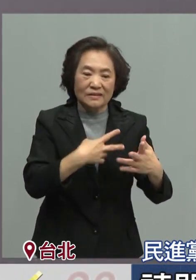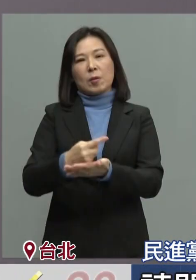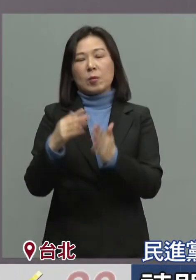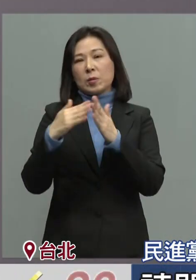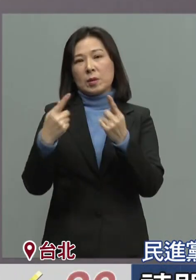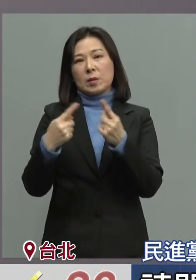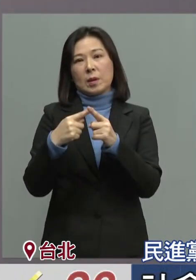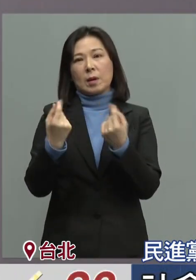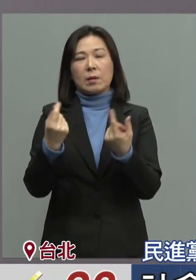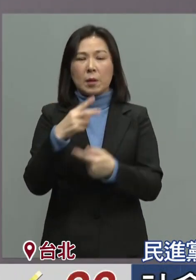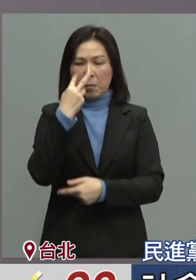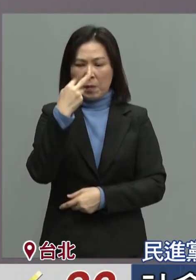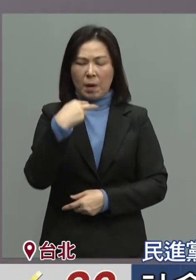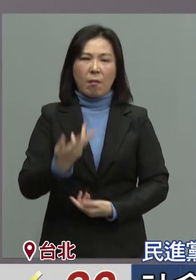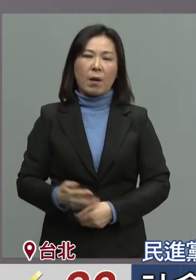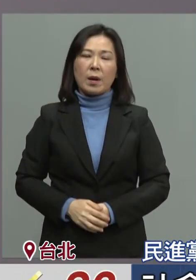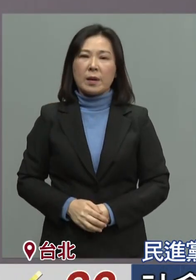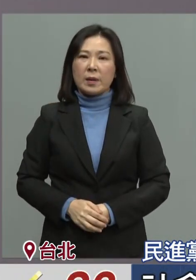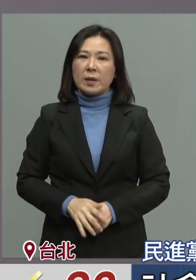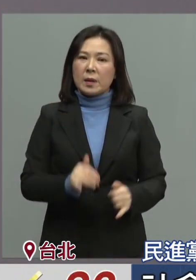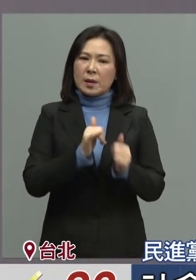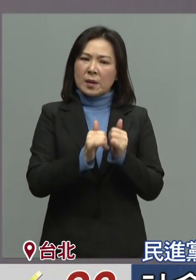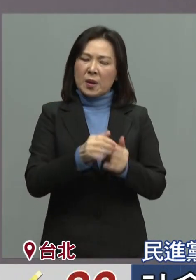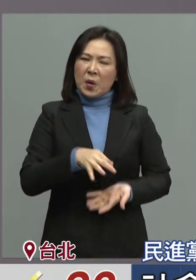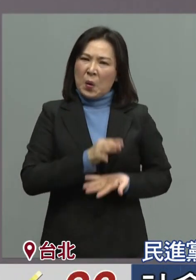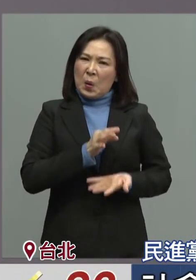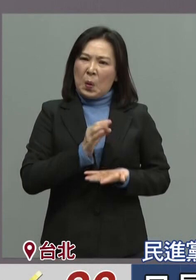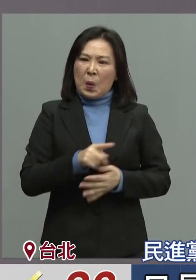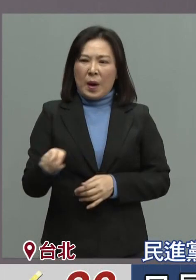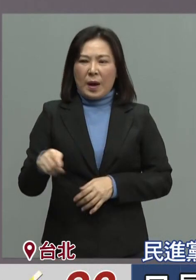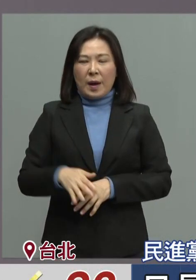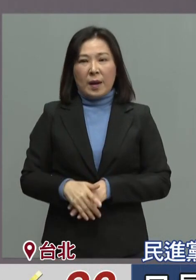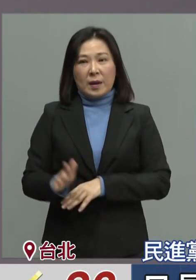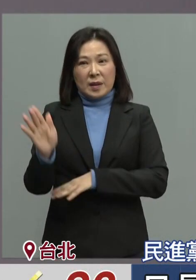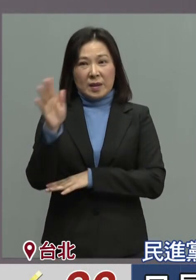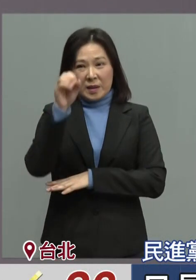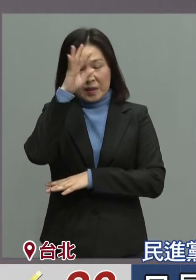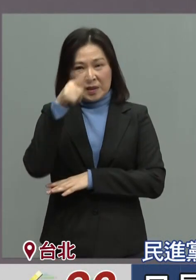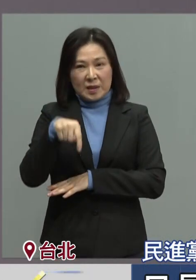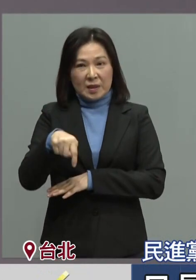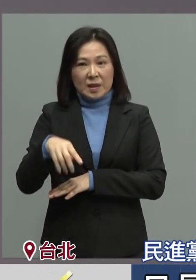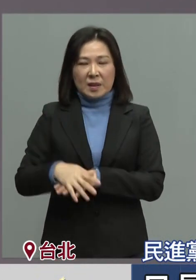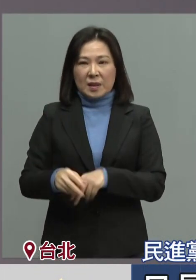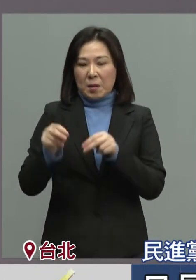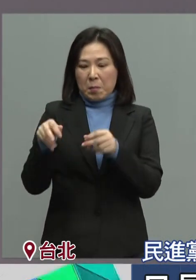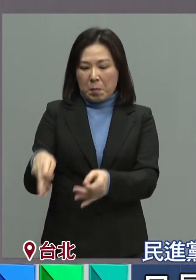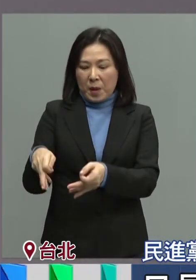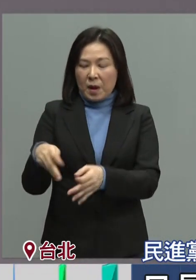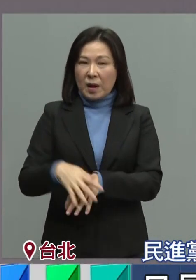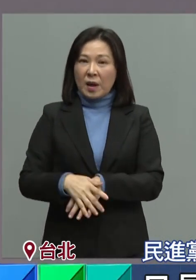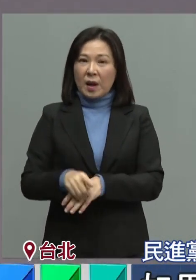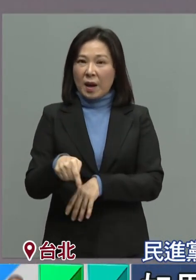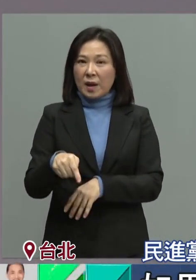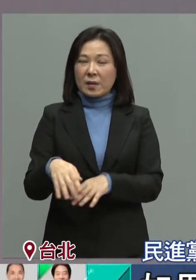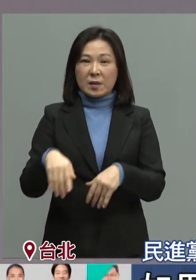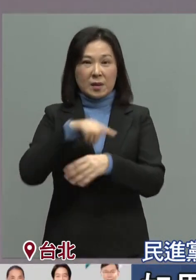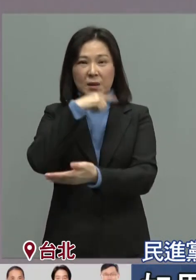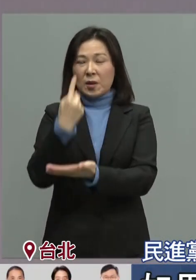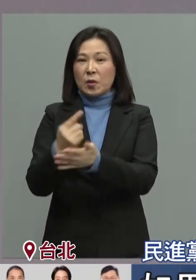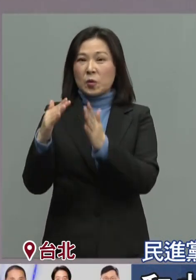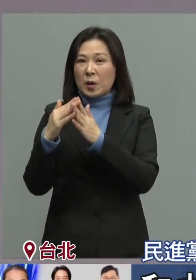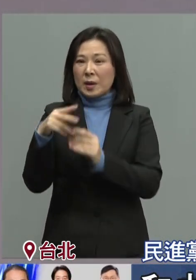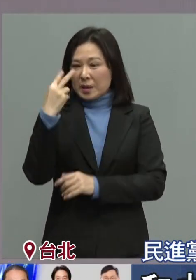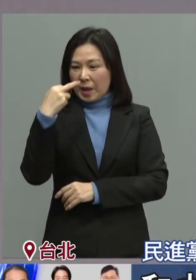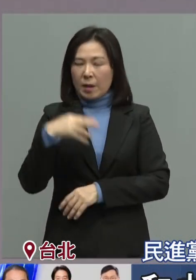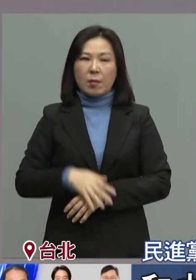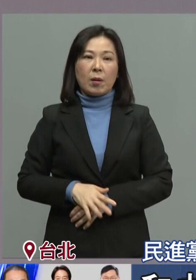线？社会担心你签作政党协议，只是你全家哭。如果你担任总统